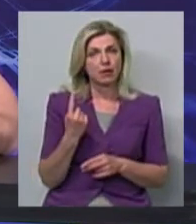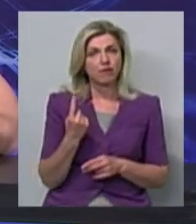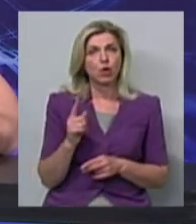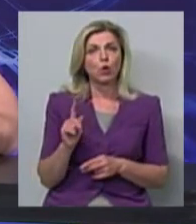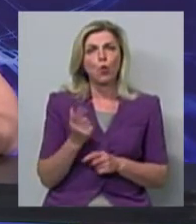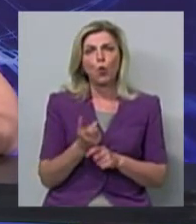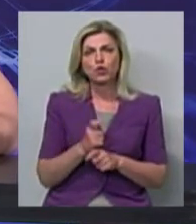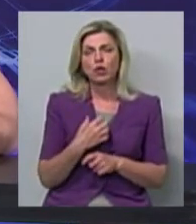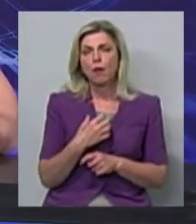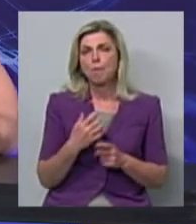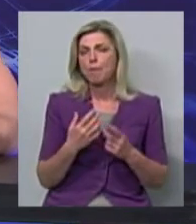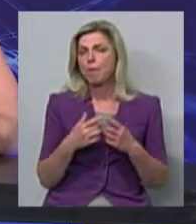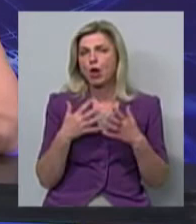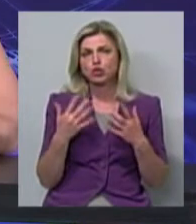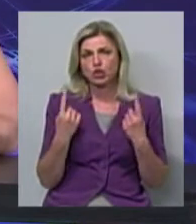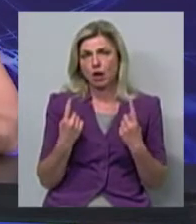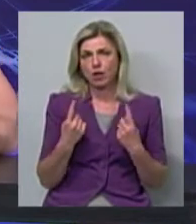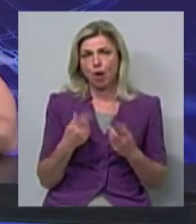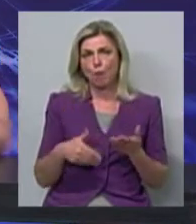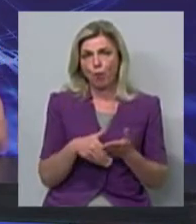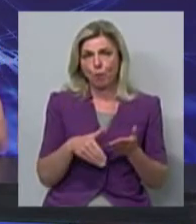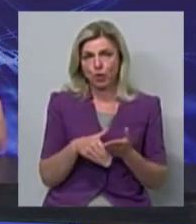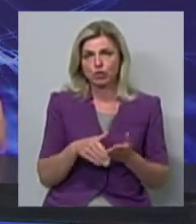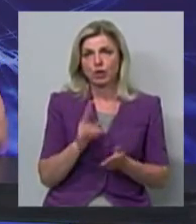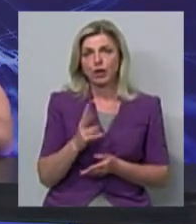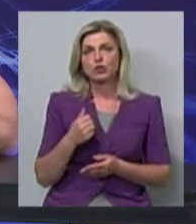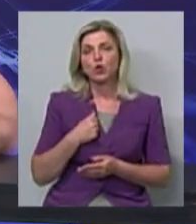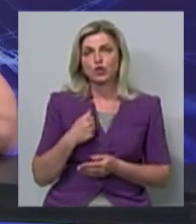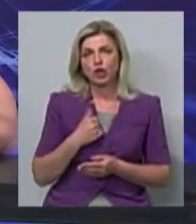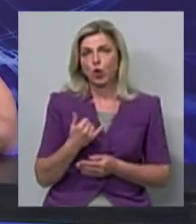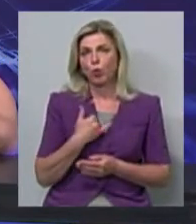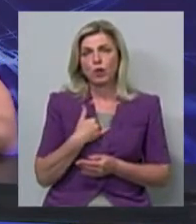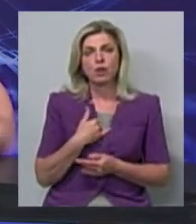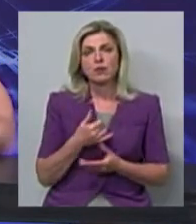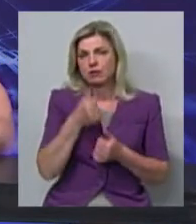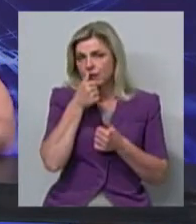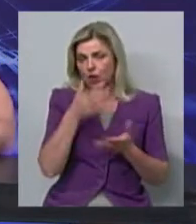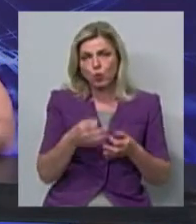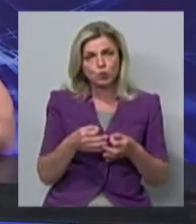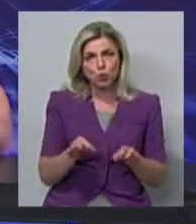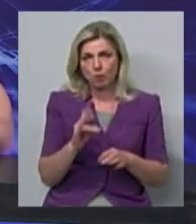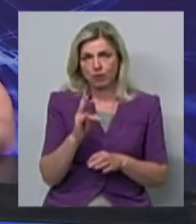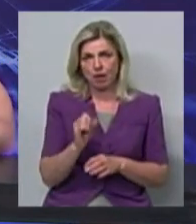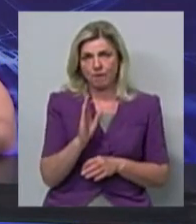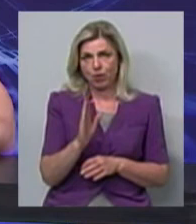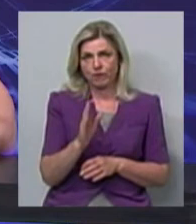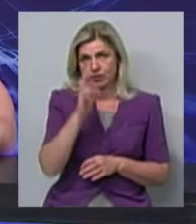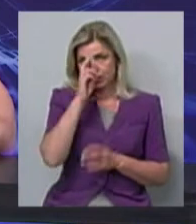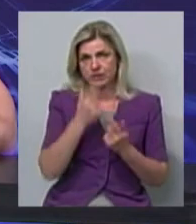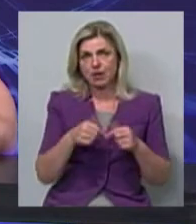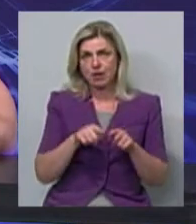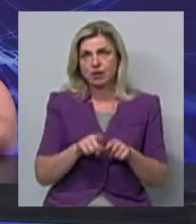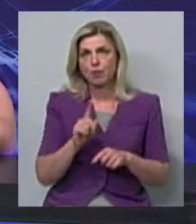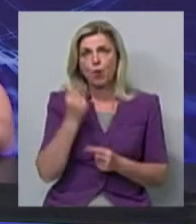очень большая помощь, которая, к сожалению, у нас в стране недоступна практически, потому что психологической помощи у нас